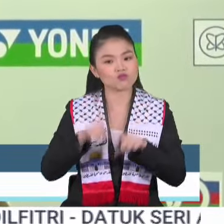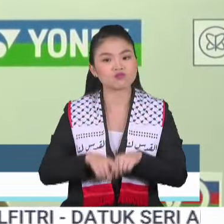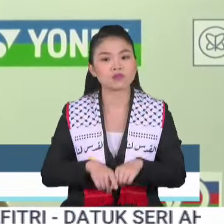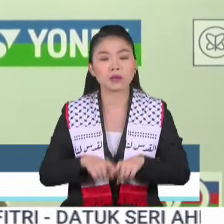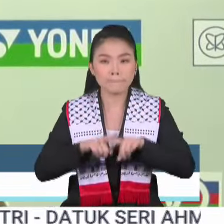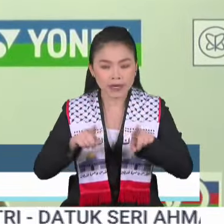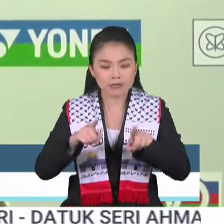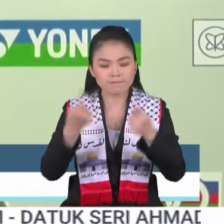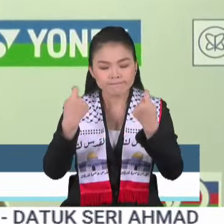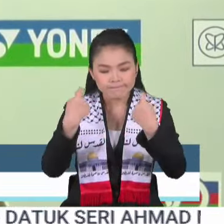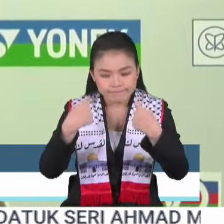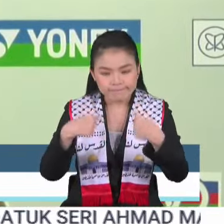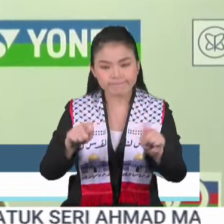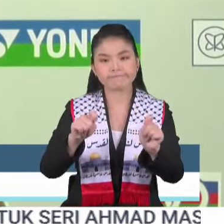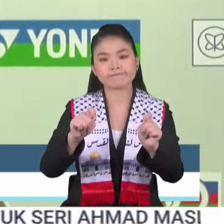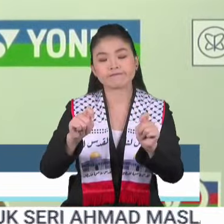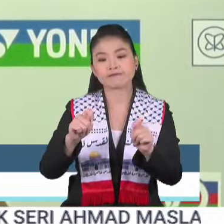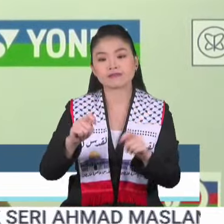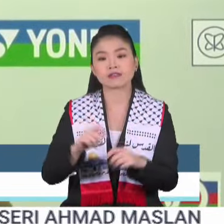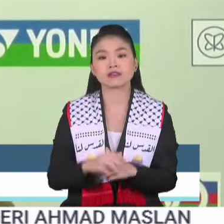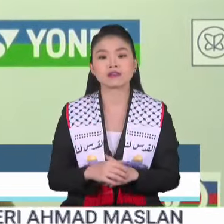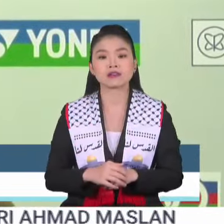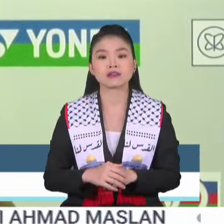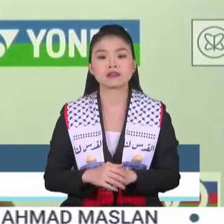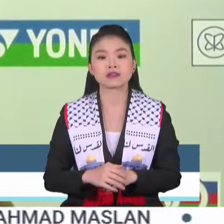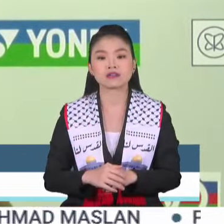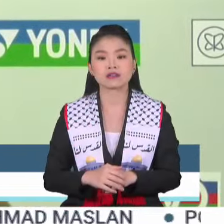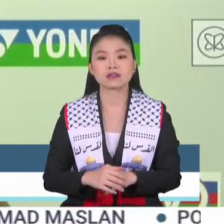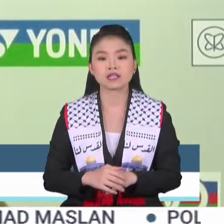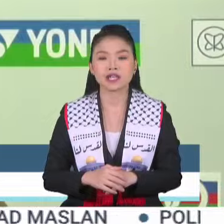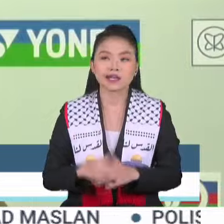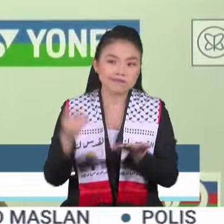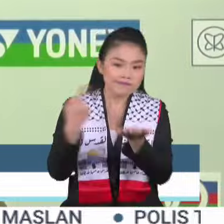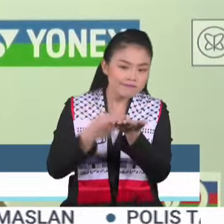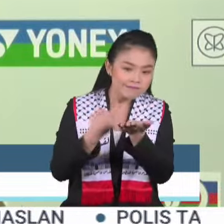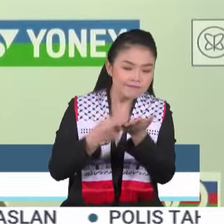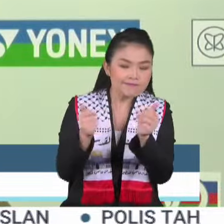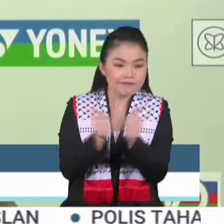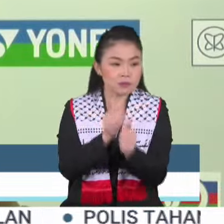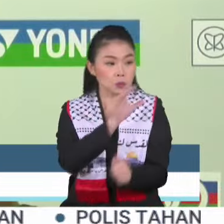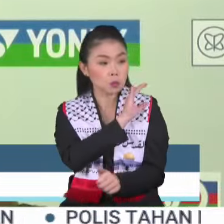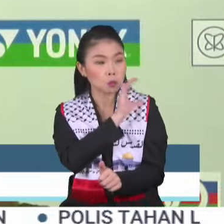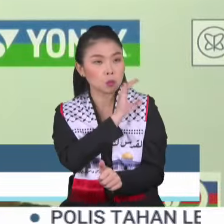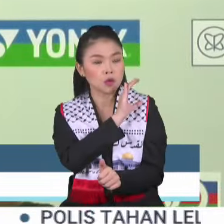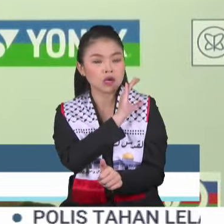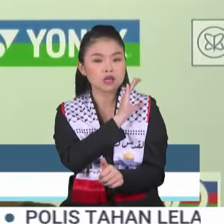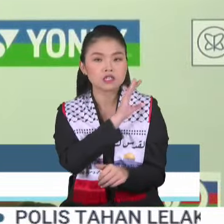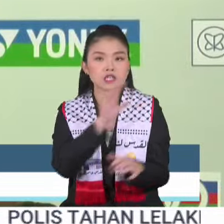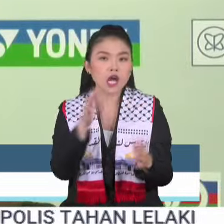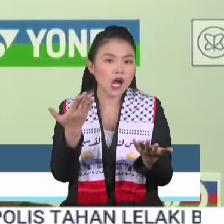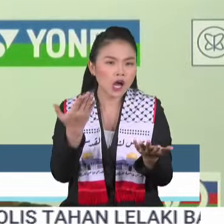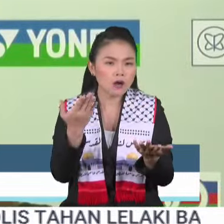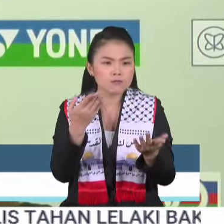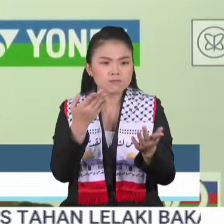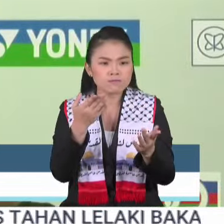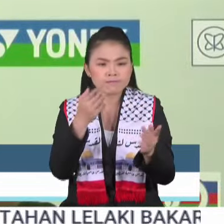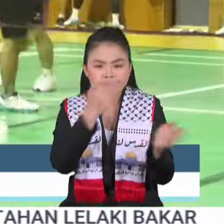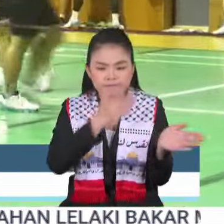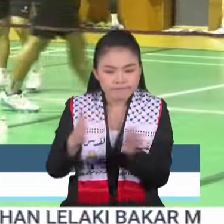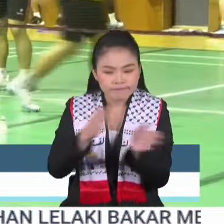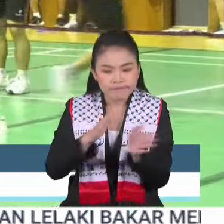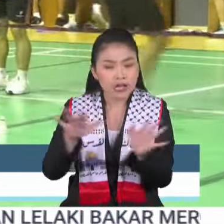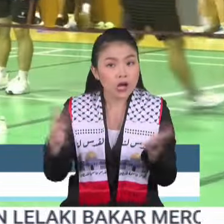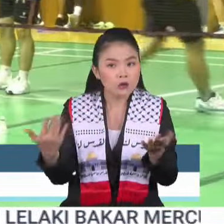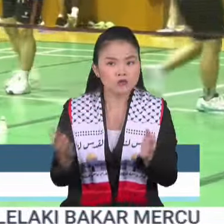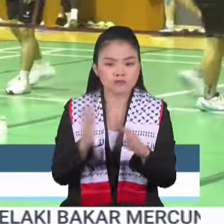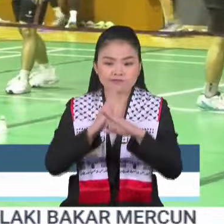try our best and then bincang dengan coach apa strategi kena pakailah.